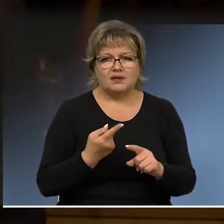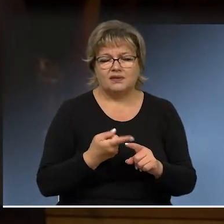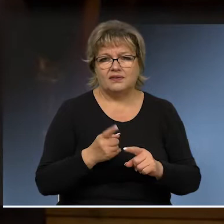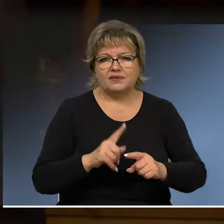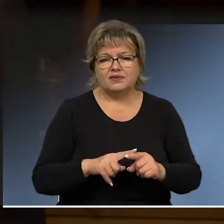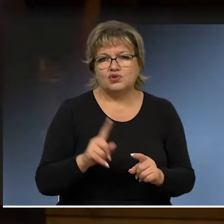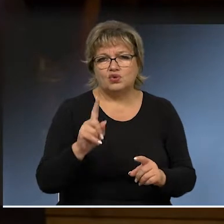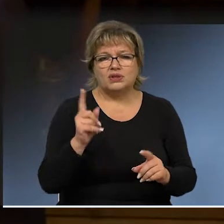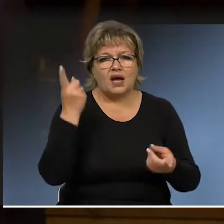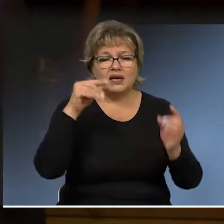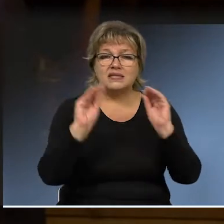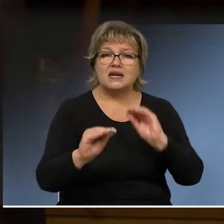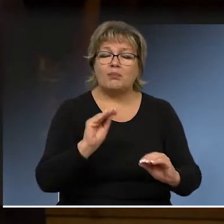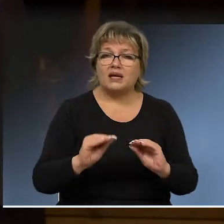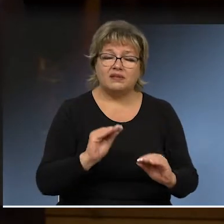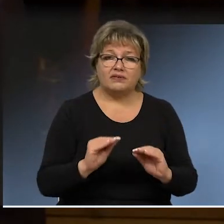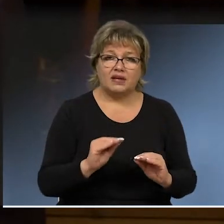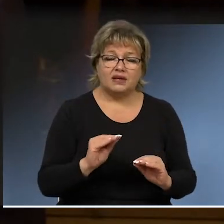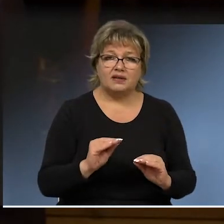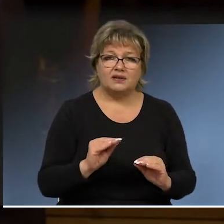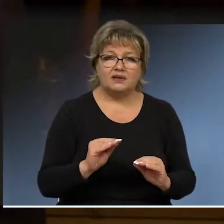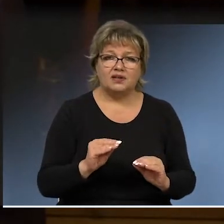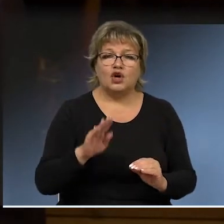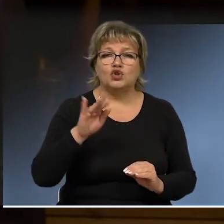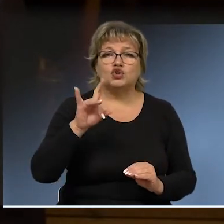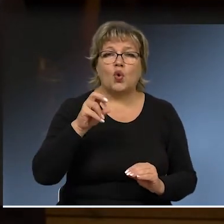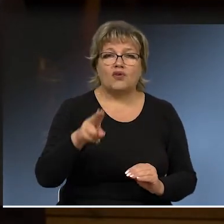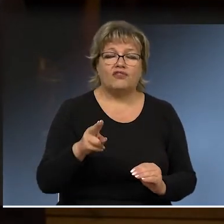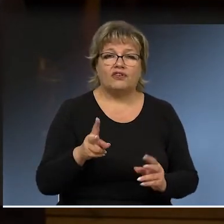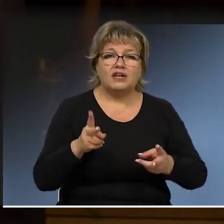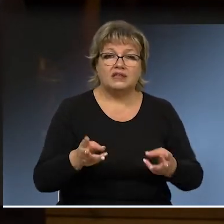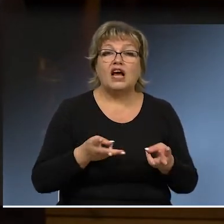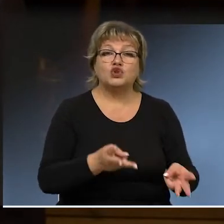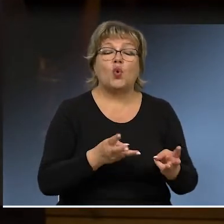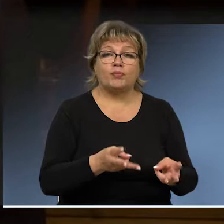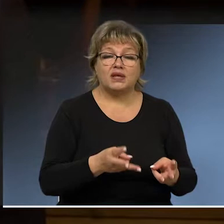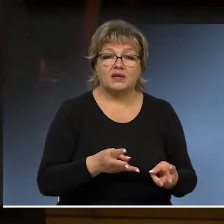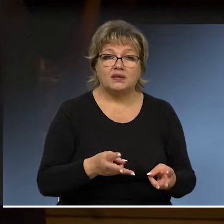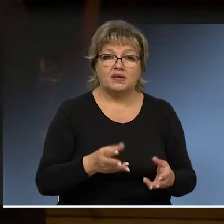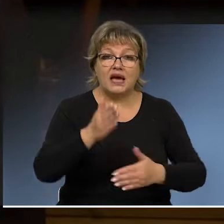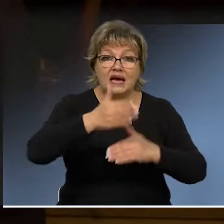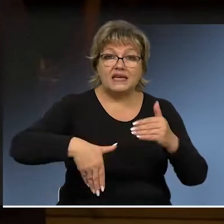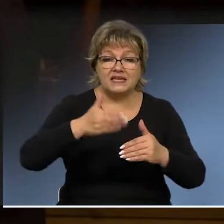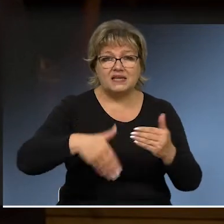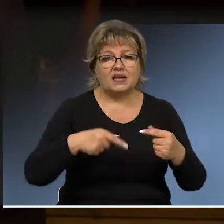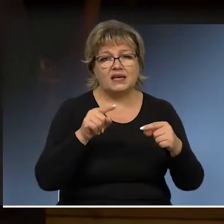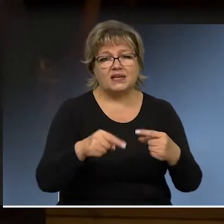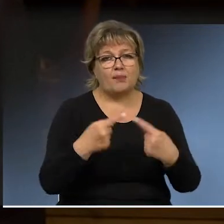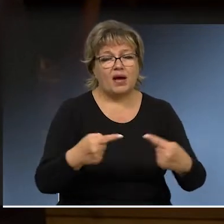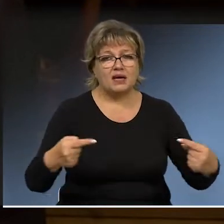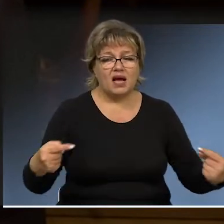тов разрабатывали резали тофу для топки и